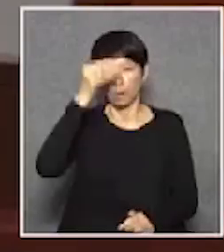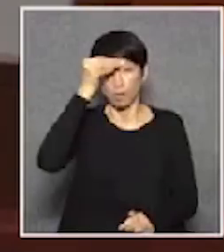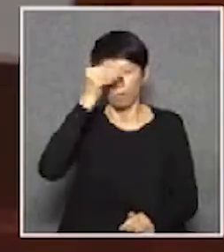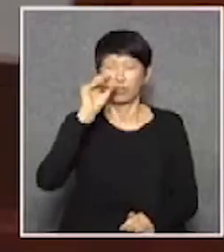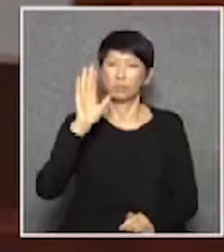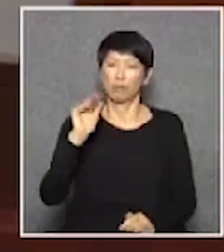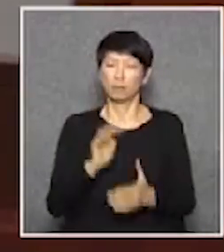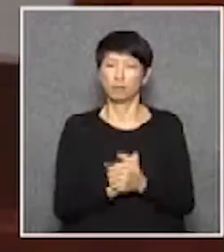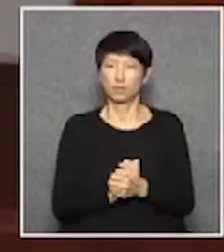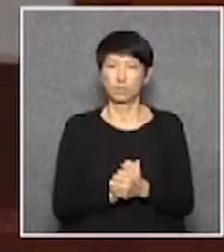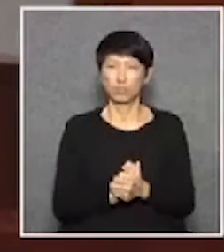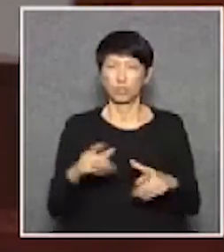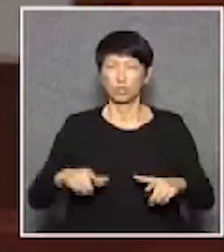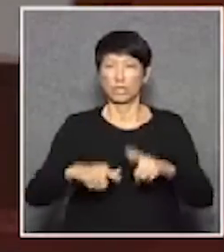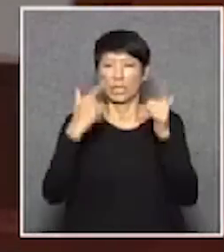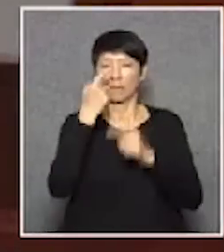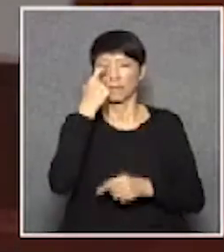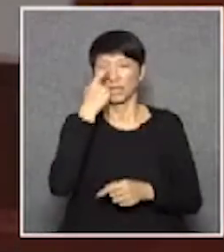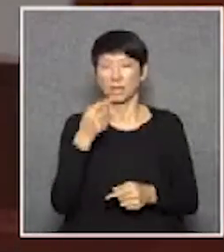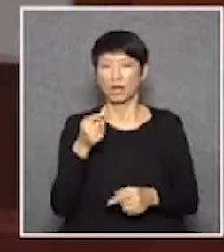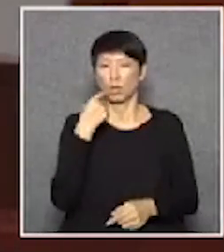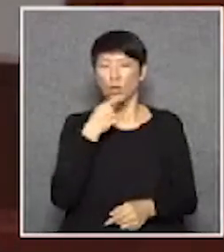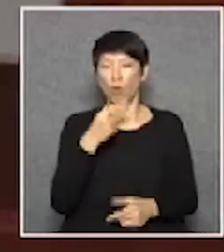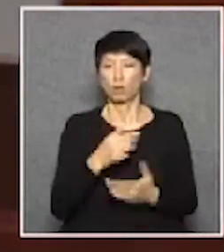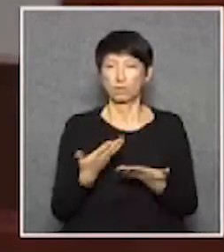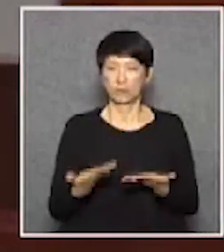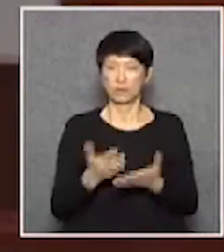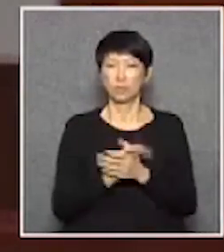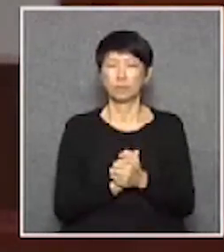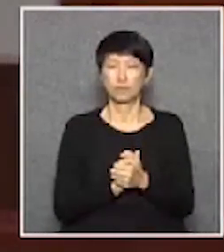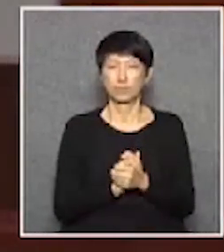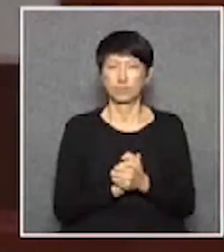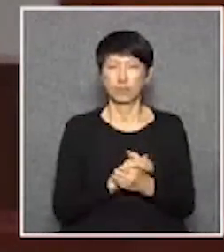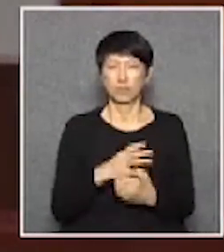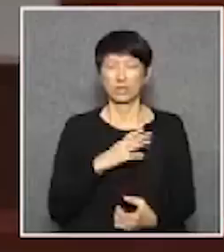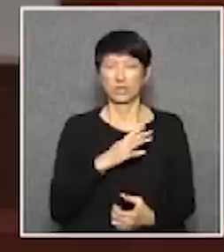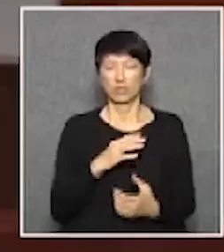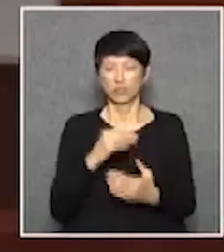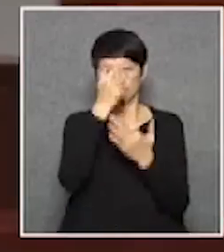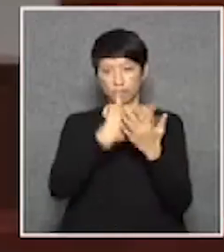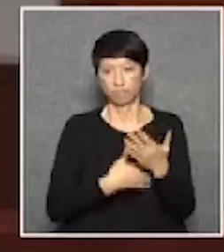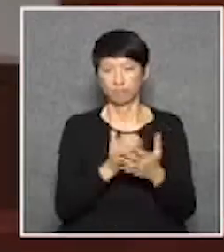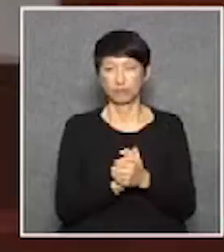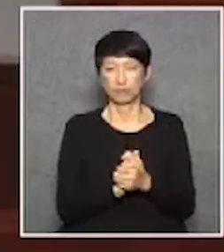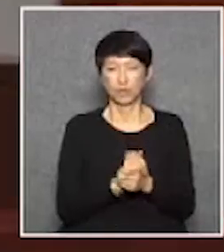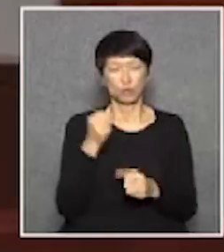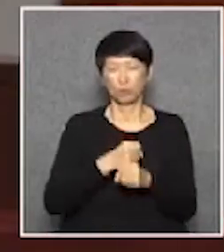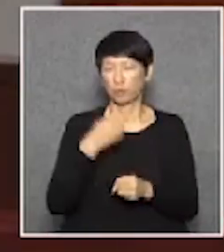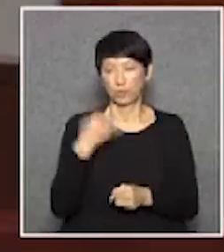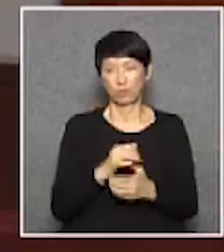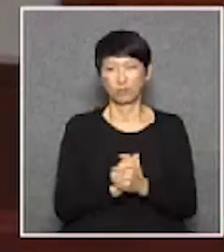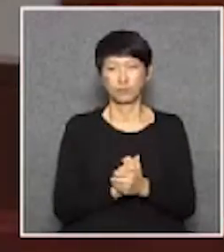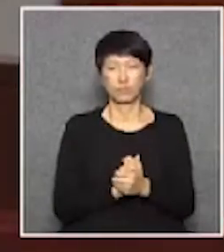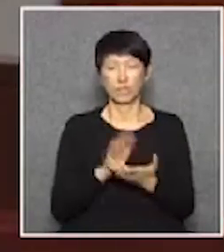以林超英嗰個講法咧，我覺得喺呢一種即係香港而家咁嘅畸形嘅制度底下就好難實行係嘛？